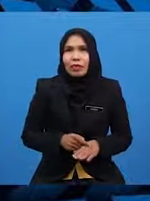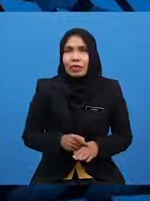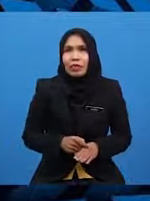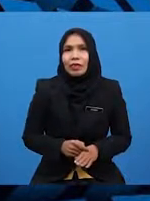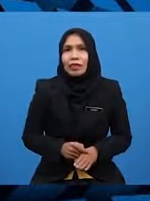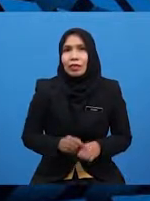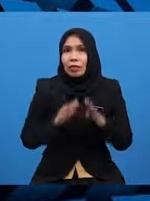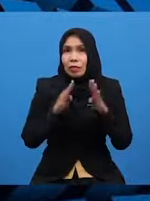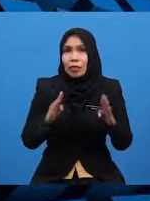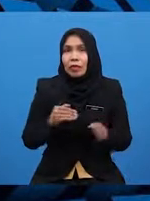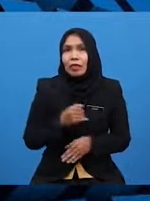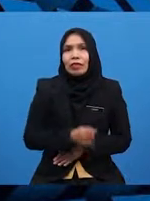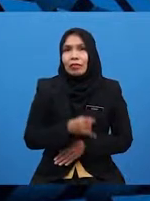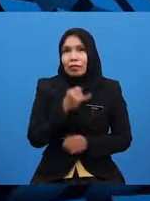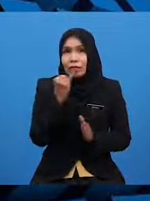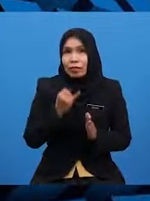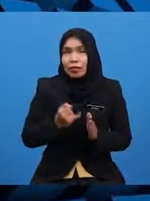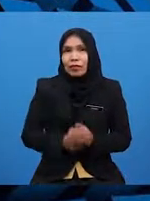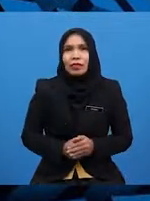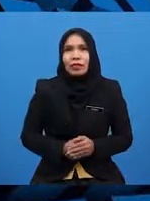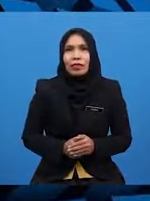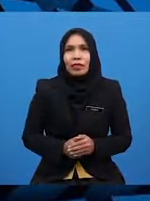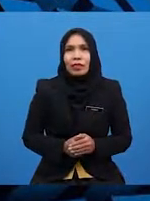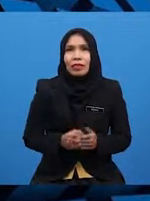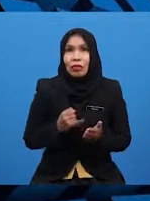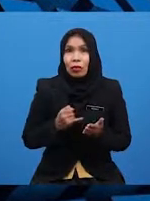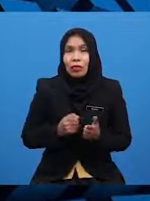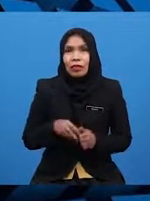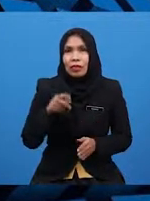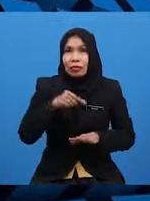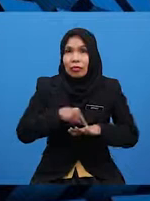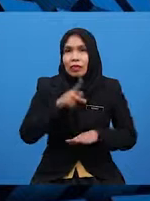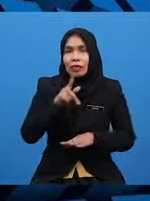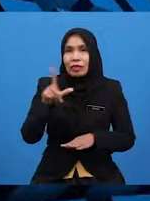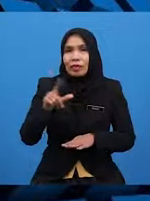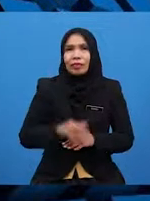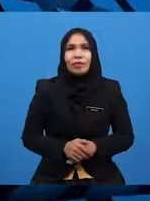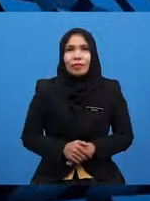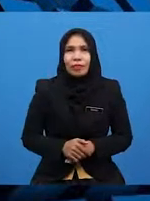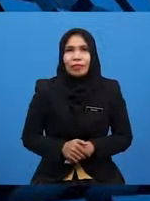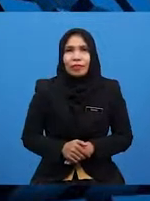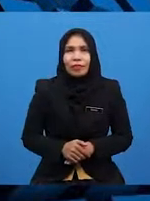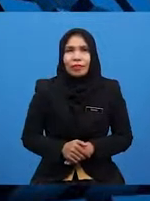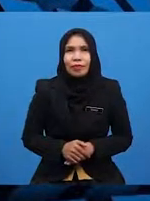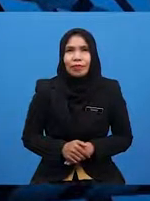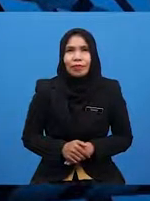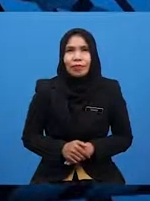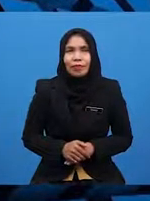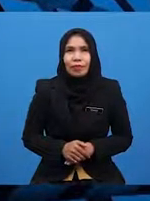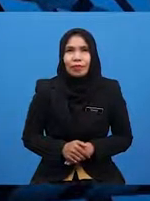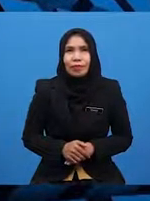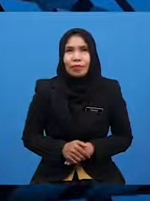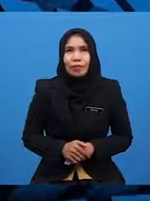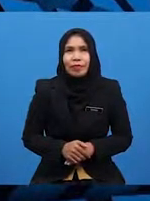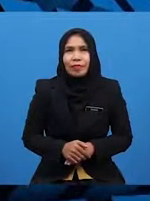Lumpur. Seterusnya, beliau telah mengorak langkah secara aktif dan antara pameran